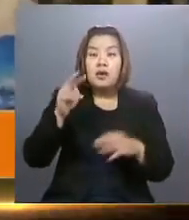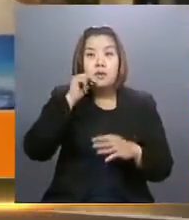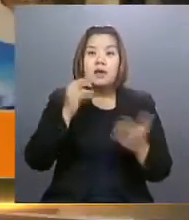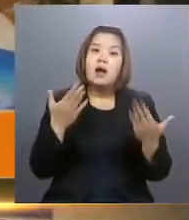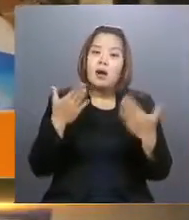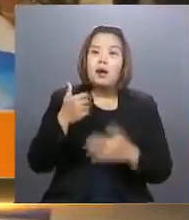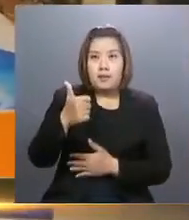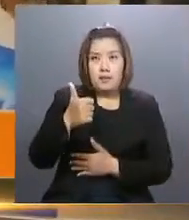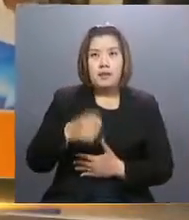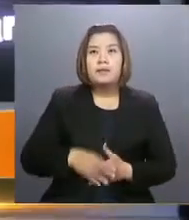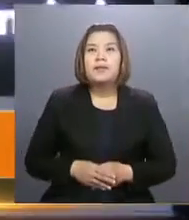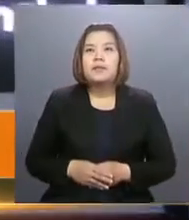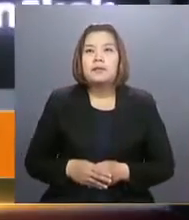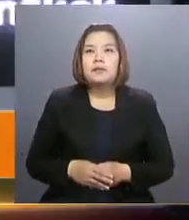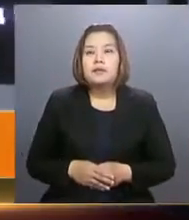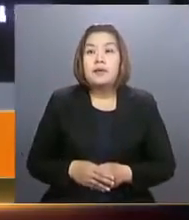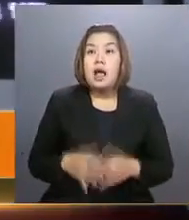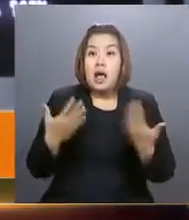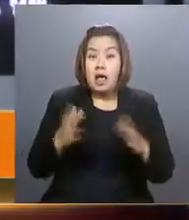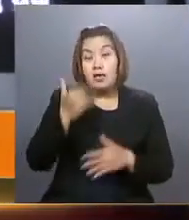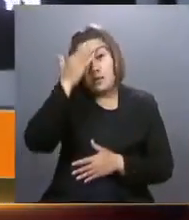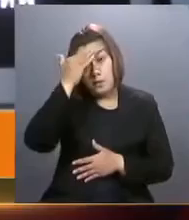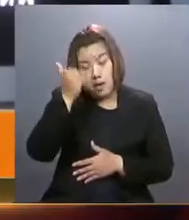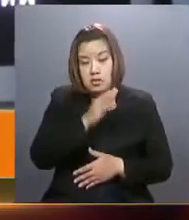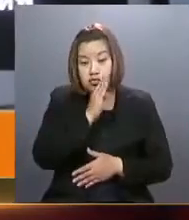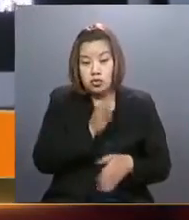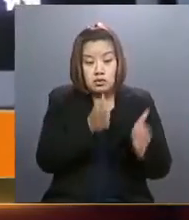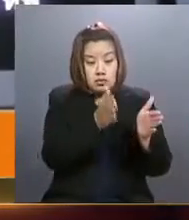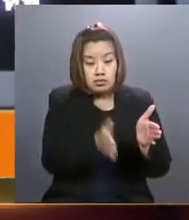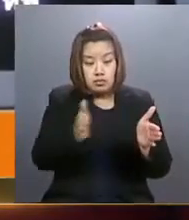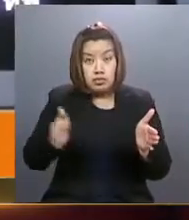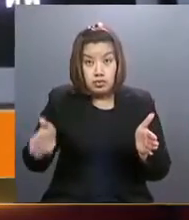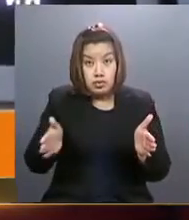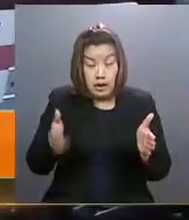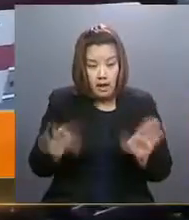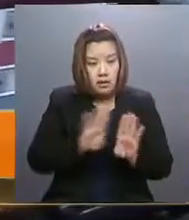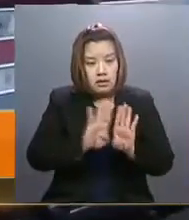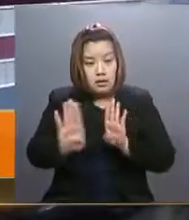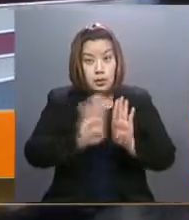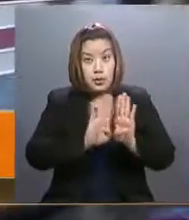ยส่วนประตูผ่านไปยังตู้ต่างๆเป็นแบบอัตโนมัติและมีการติดตั้งกล้อง